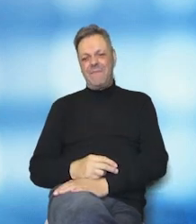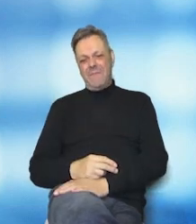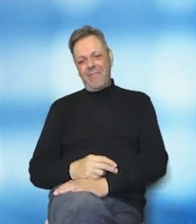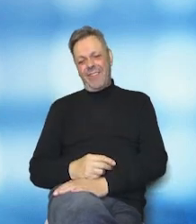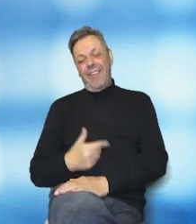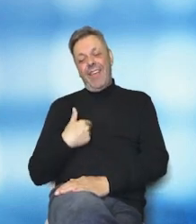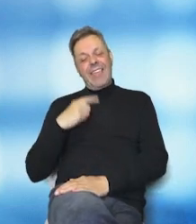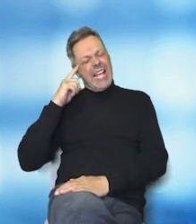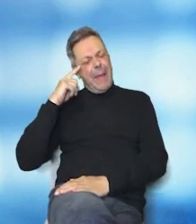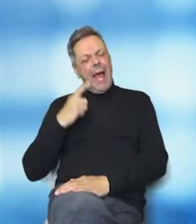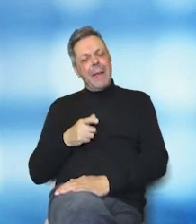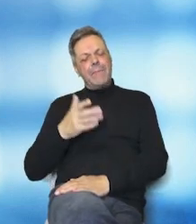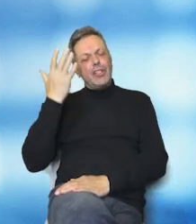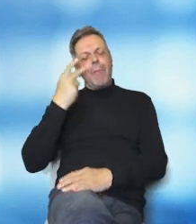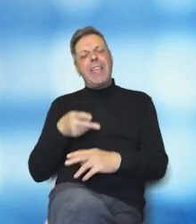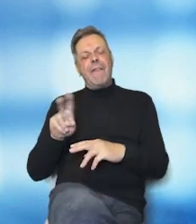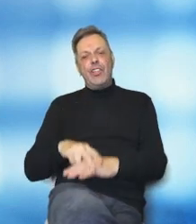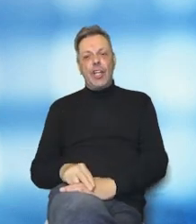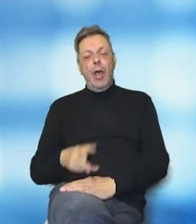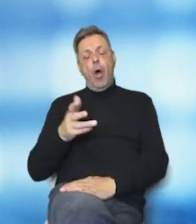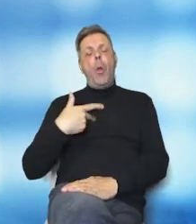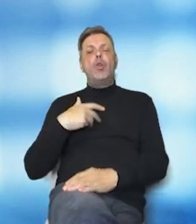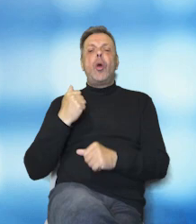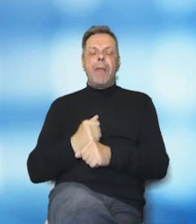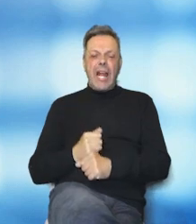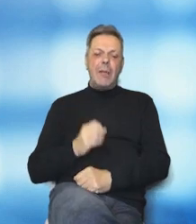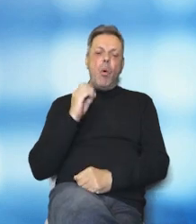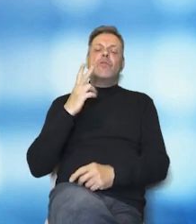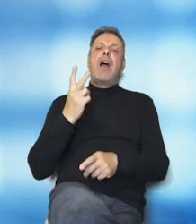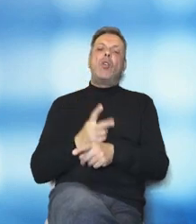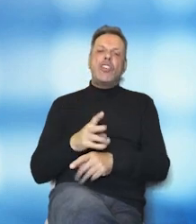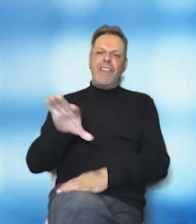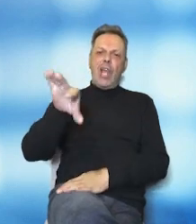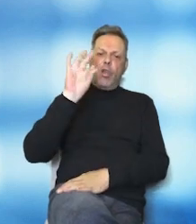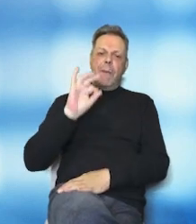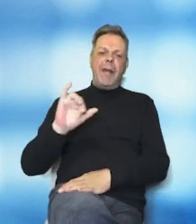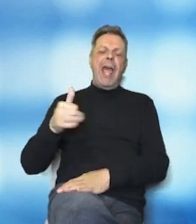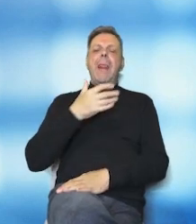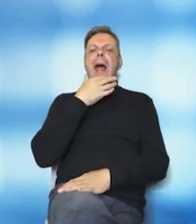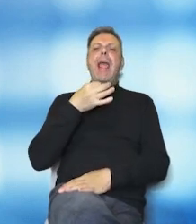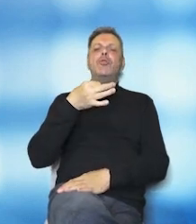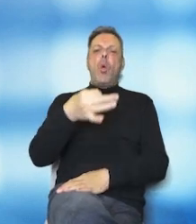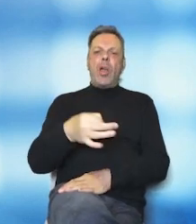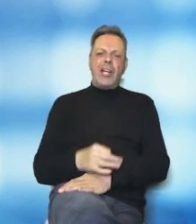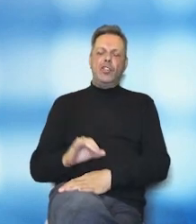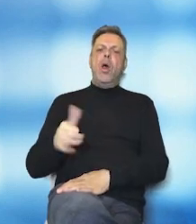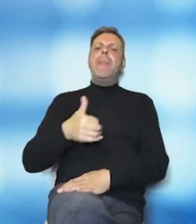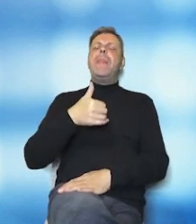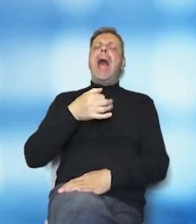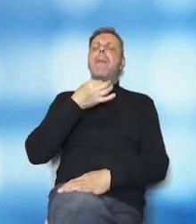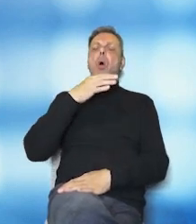Da, ja se nadam da će biti i više. Ono što mi radimo u svakoj državi je da odaberemo najljepšu lokaciju i najbolji stručni